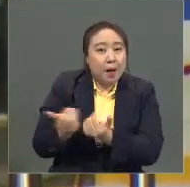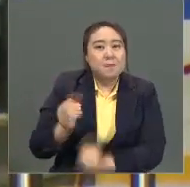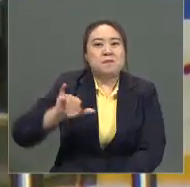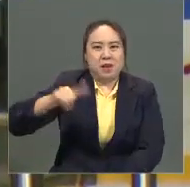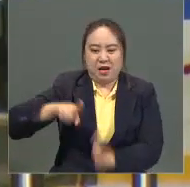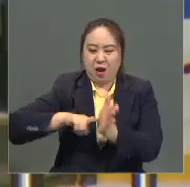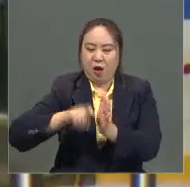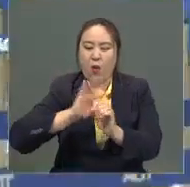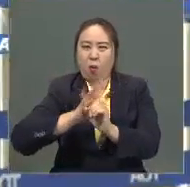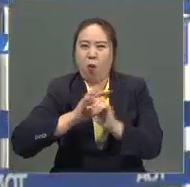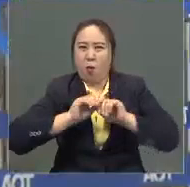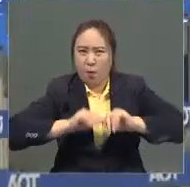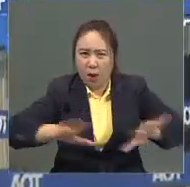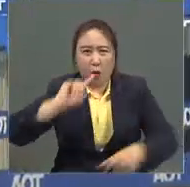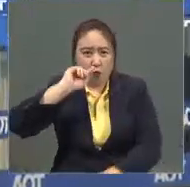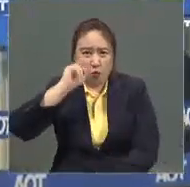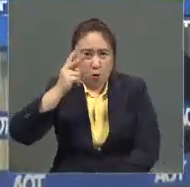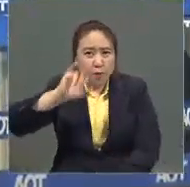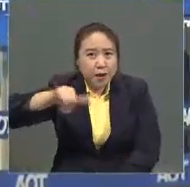คนแต่ว่าทั้งหมดนี้เนี่ยก็จะต้องเดินทางมาโดยเครื่องบินเท่านั้นนะครับยังไม่อนุญาตให้เดินทางเข้ามาทางบกผ่านพรมแดนต่างๆและก็จะต้องมีใบรับรองที่สถานทูตออกให้ด้วยนะครับส่วนอีกหนึ่งประเด็นที่มีความกังวลกันว่าการเปิดรับคนเข้ามาเนี่ยอาจจะทำให้เกิดการระบาดรอบที่2